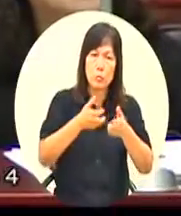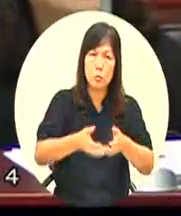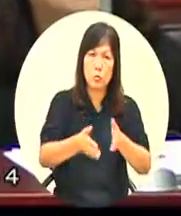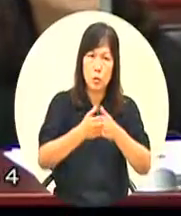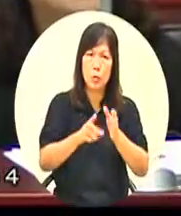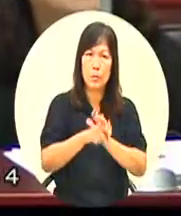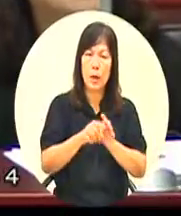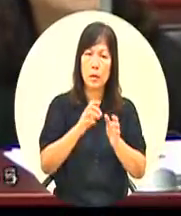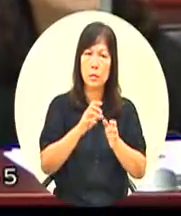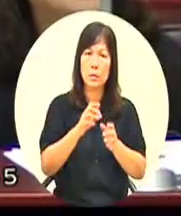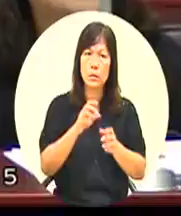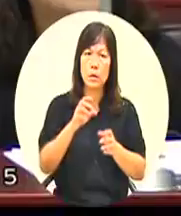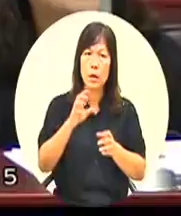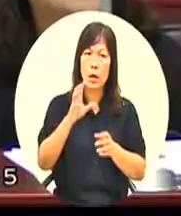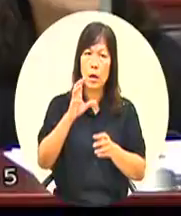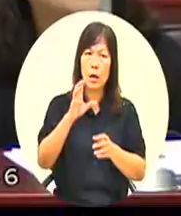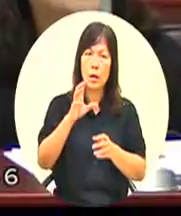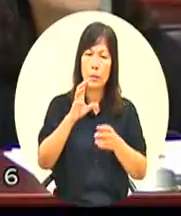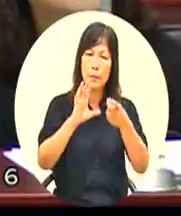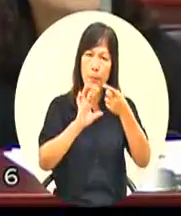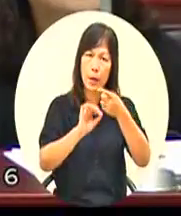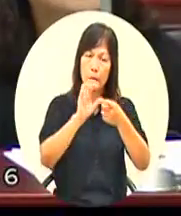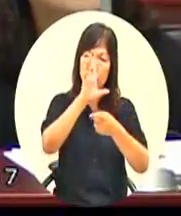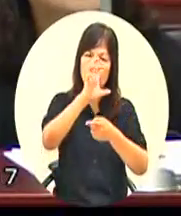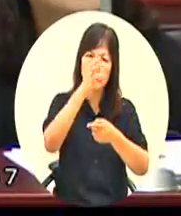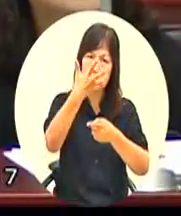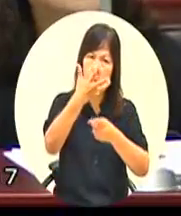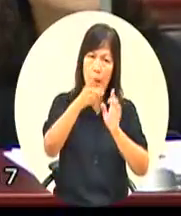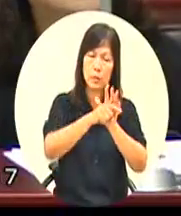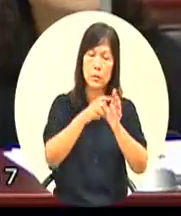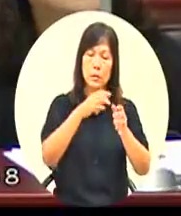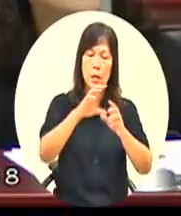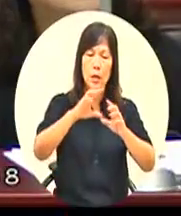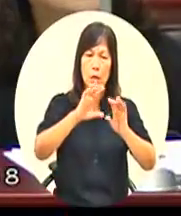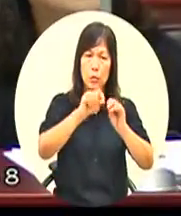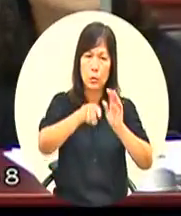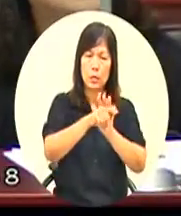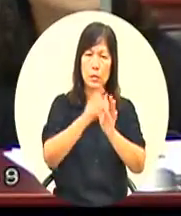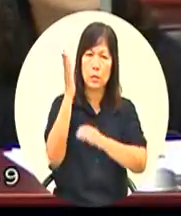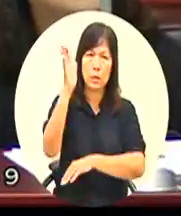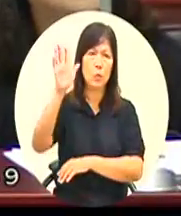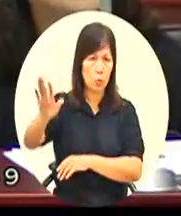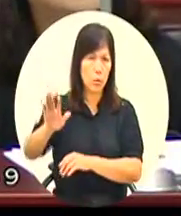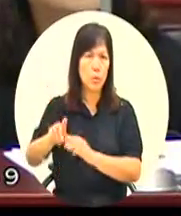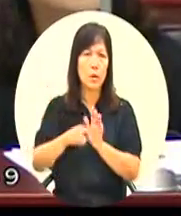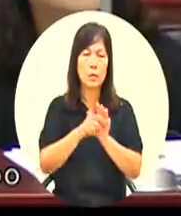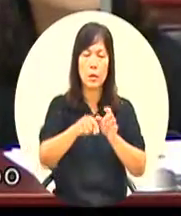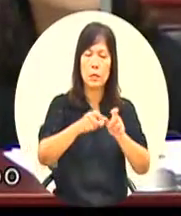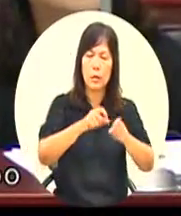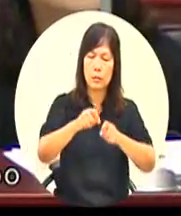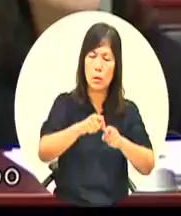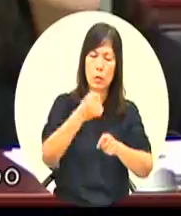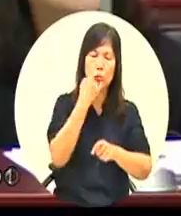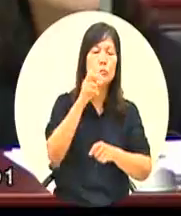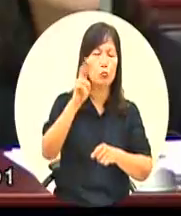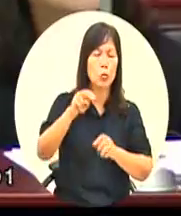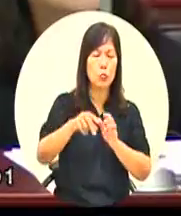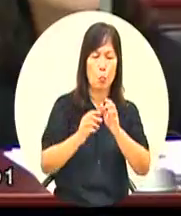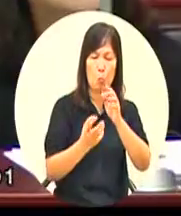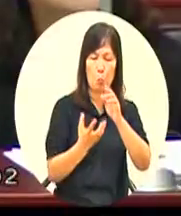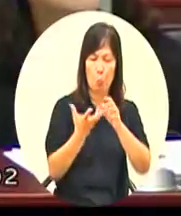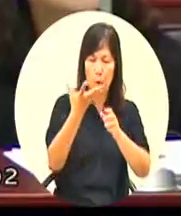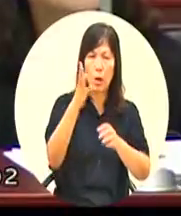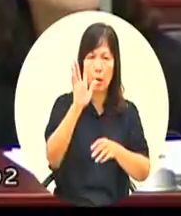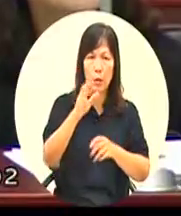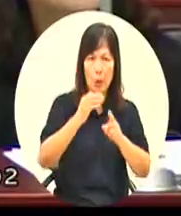它有98% 的公有土地，所以他在执行这个计划的可行性是非常的高哦。所以我